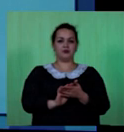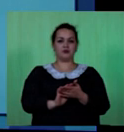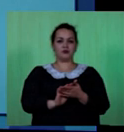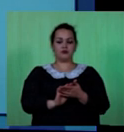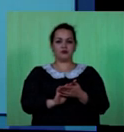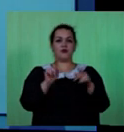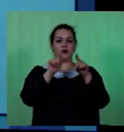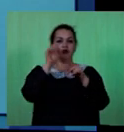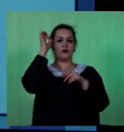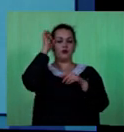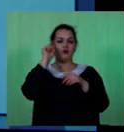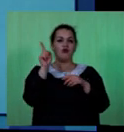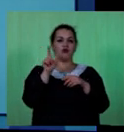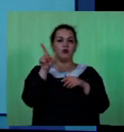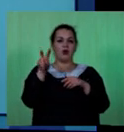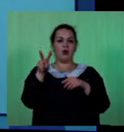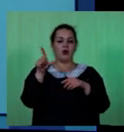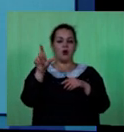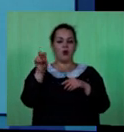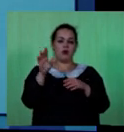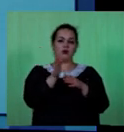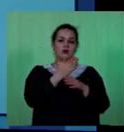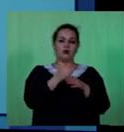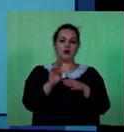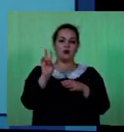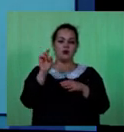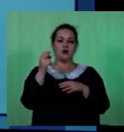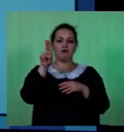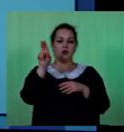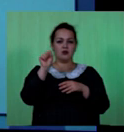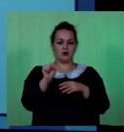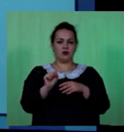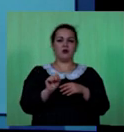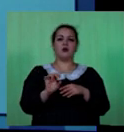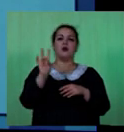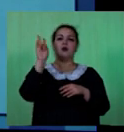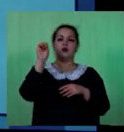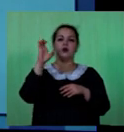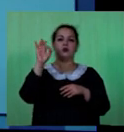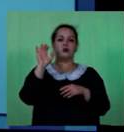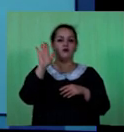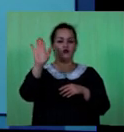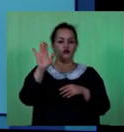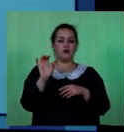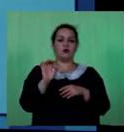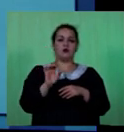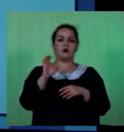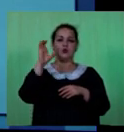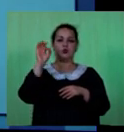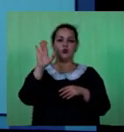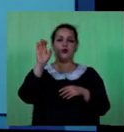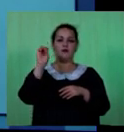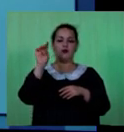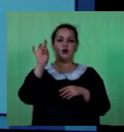Также вспомним, что глаголы делятся на два вида – несовершенный вид и совершенный